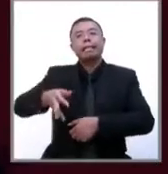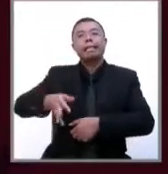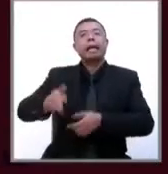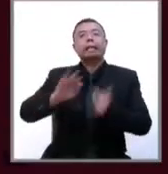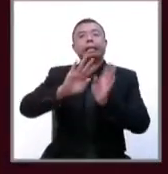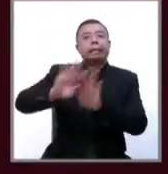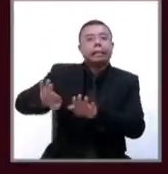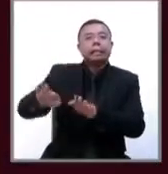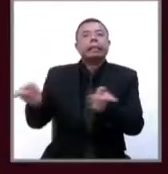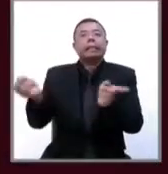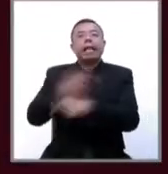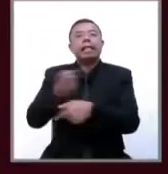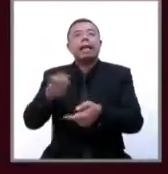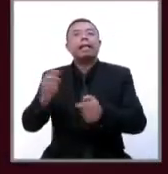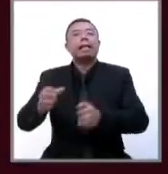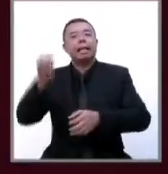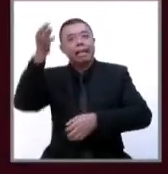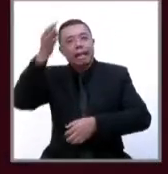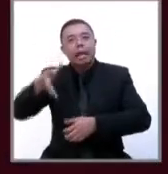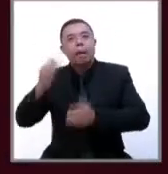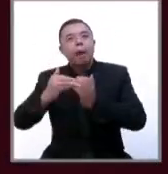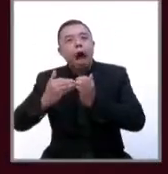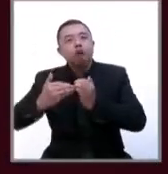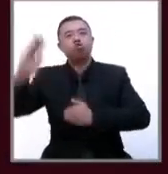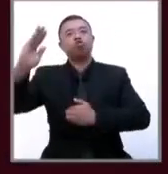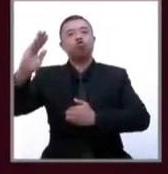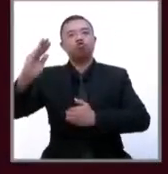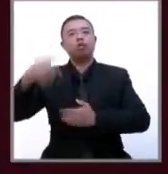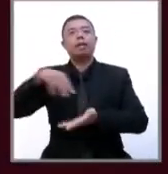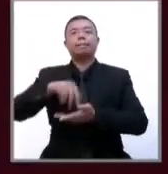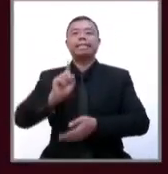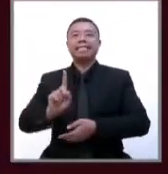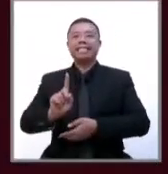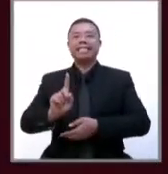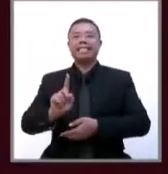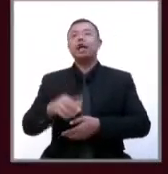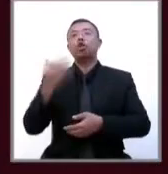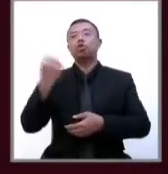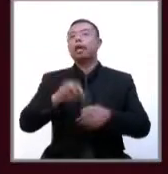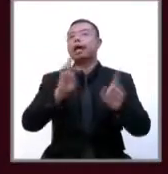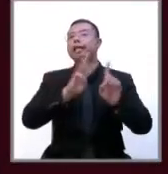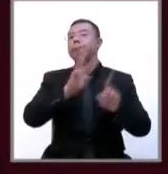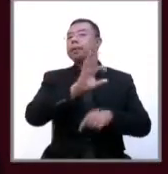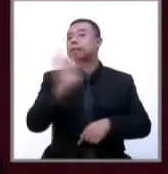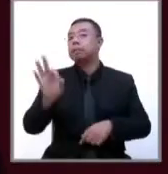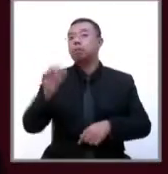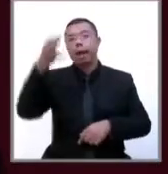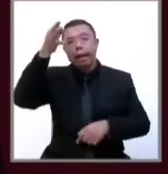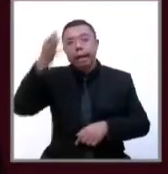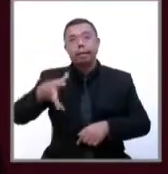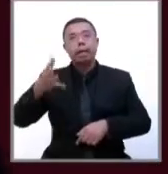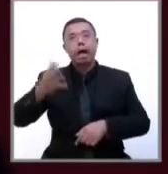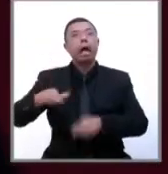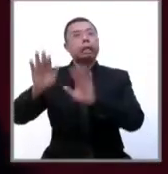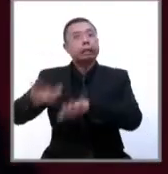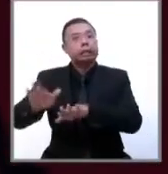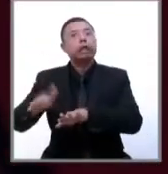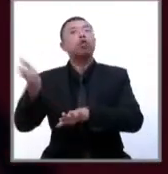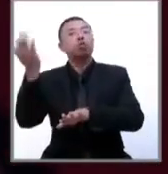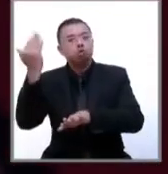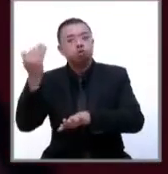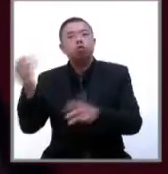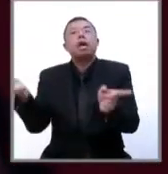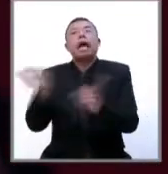Desa maju dan mandiri hari ini sudah 13.000 desa yang tertinggal menjadi